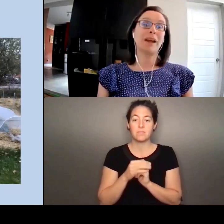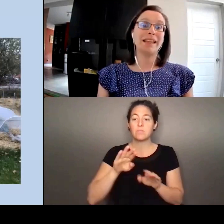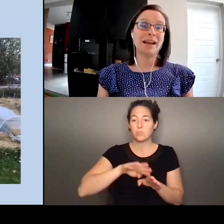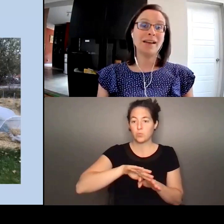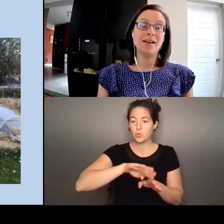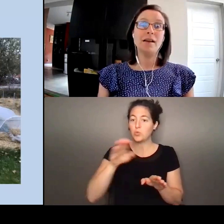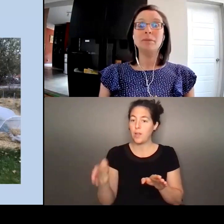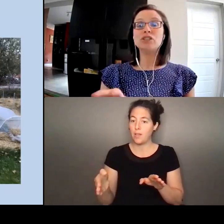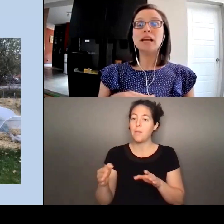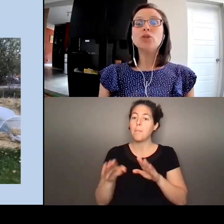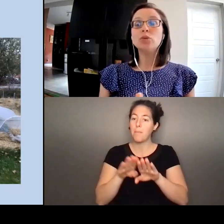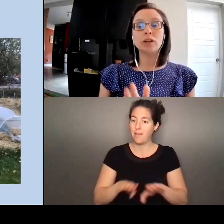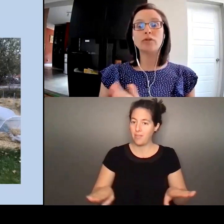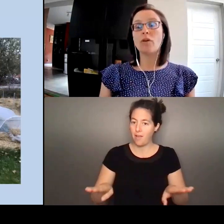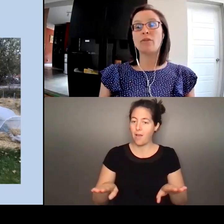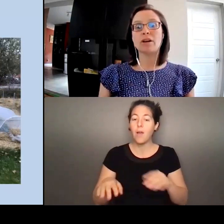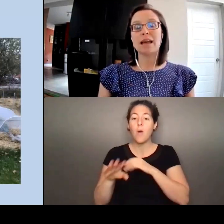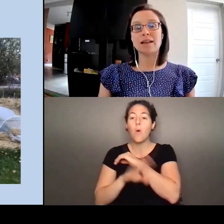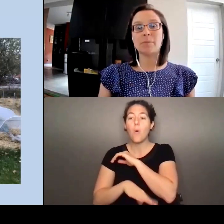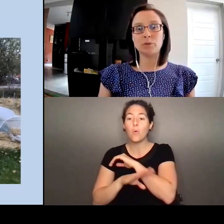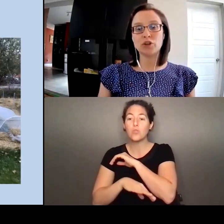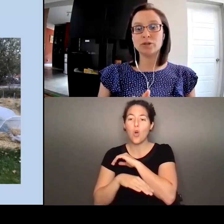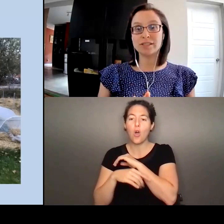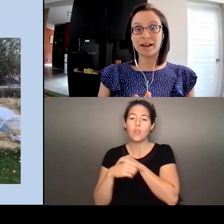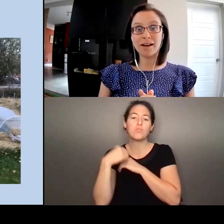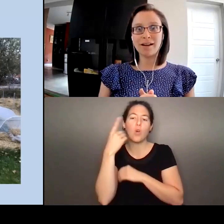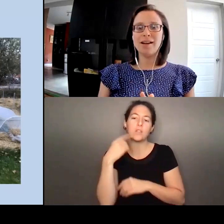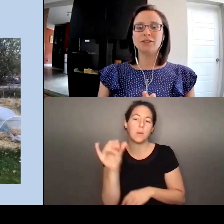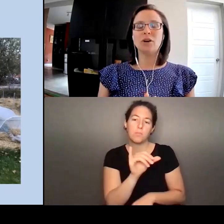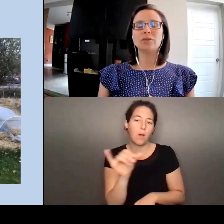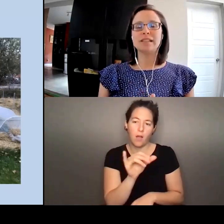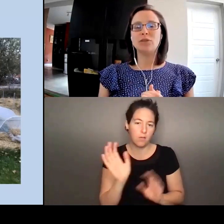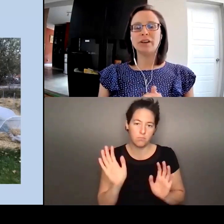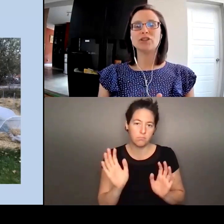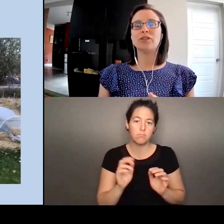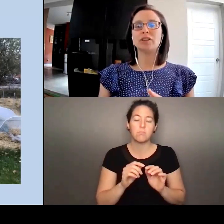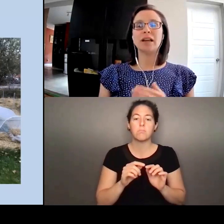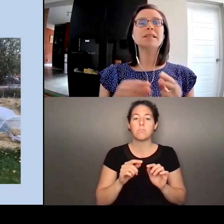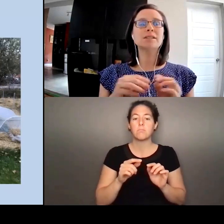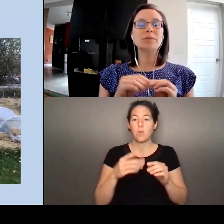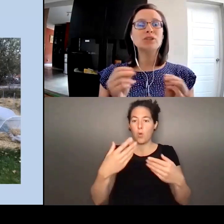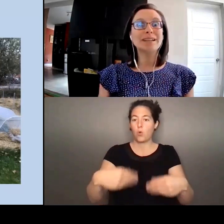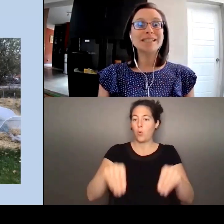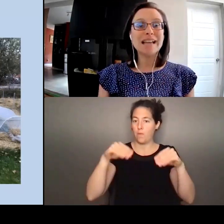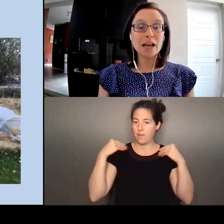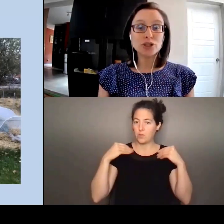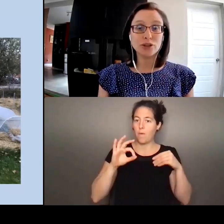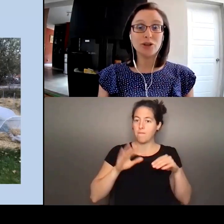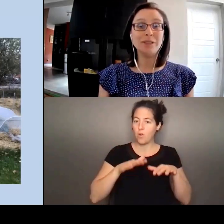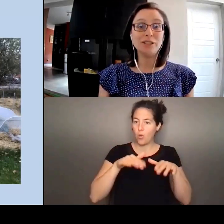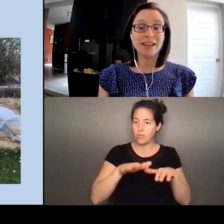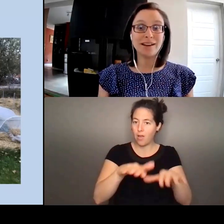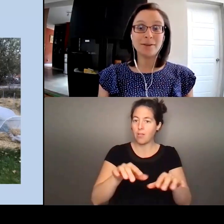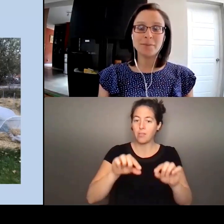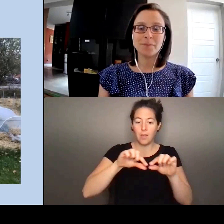de printemps. Mes tunnels d'automne vont avoir l'air de la même chose, d'accord? Donc, c'est les couvertures flottantes qui sont mises sur les arches de